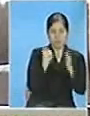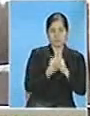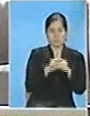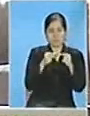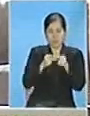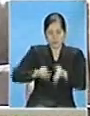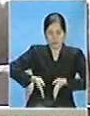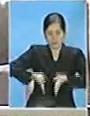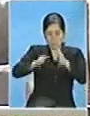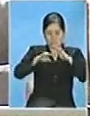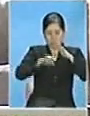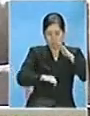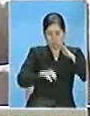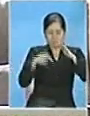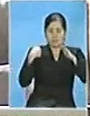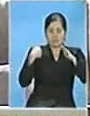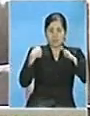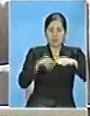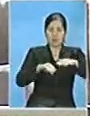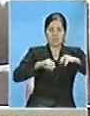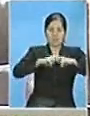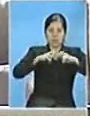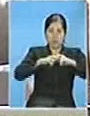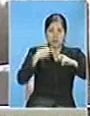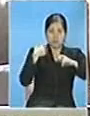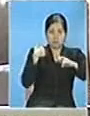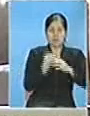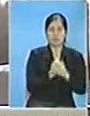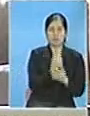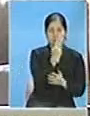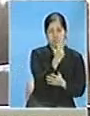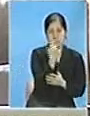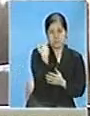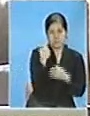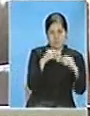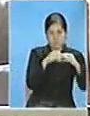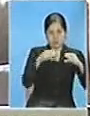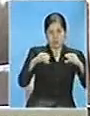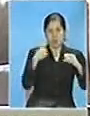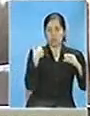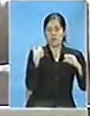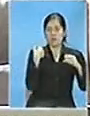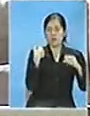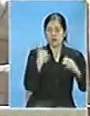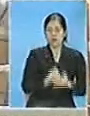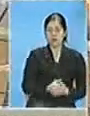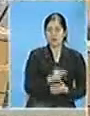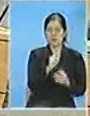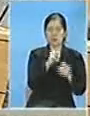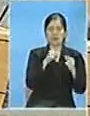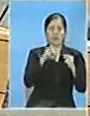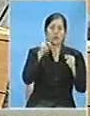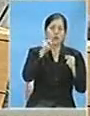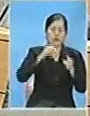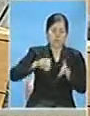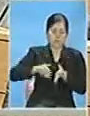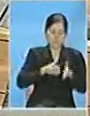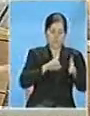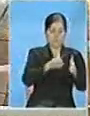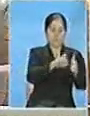จริงครับคลองกทมคลองไหนนะครับสูงกว่าถนนไปกับผมมาเลิกงานเนี่ยไปดูเลยน้ำในกทมคลองแสนแสบไม่มี